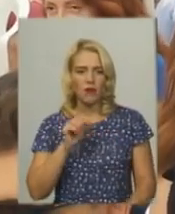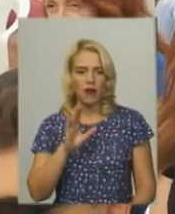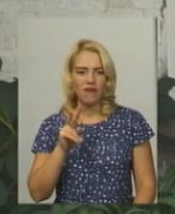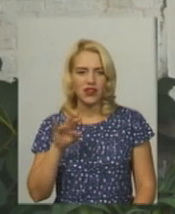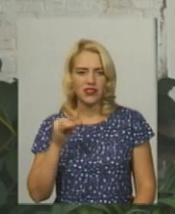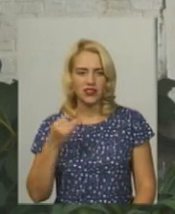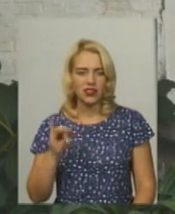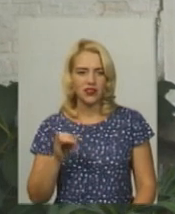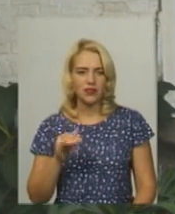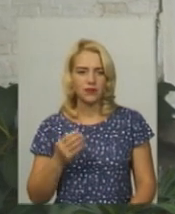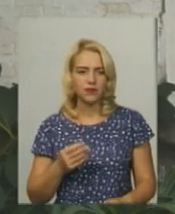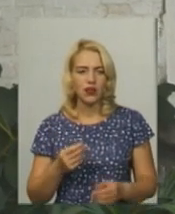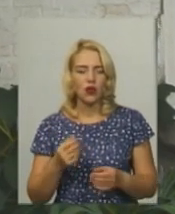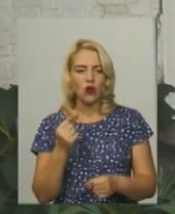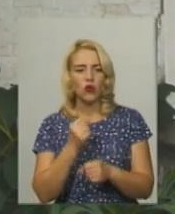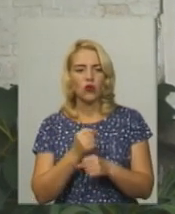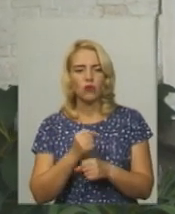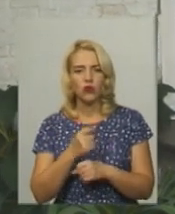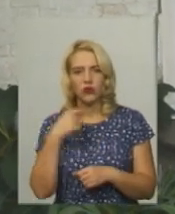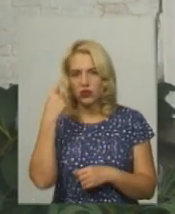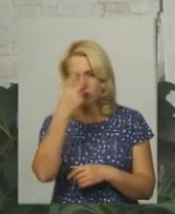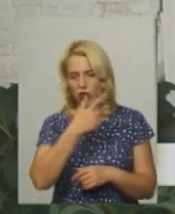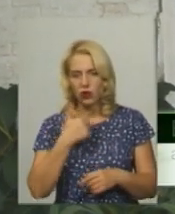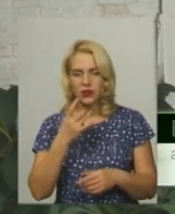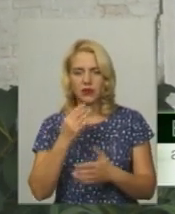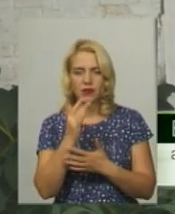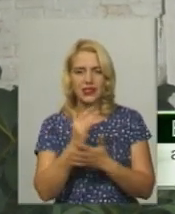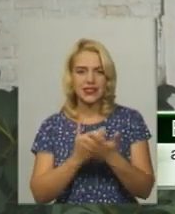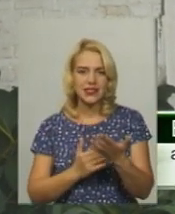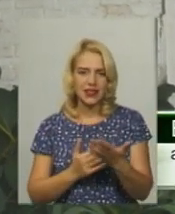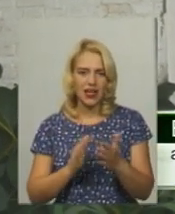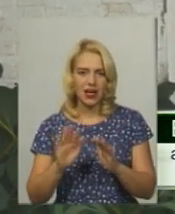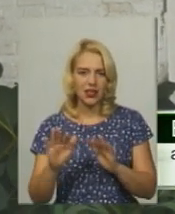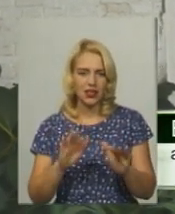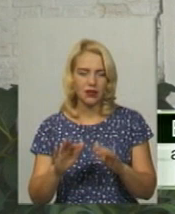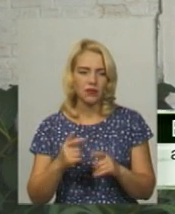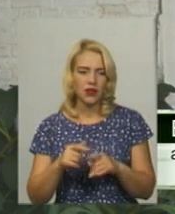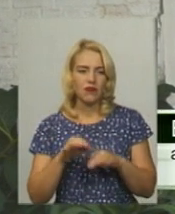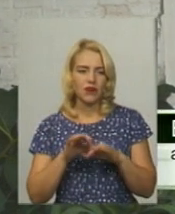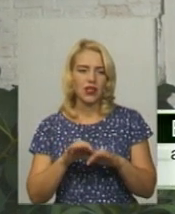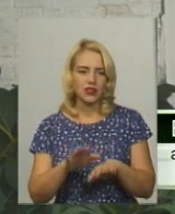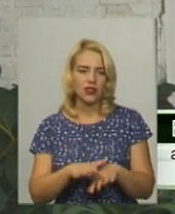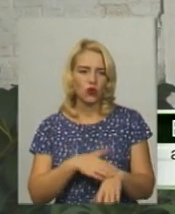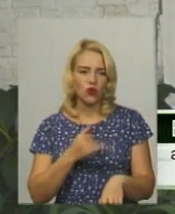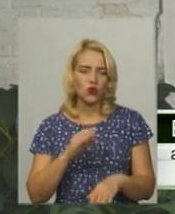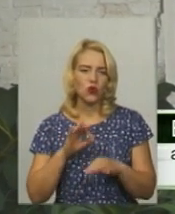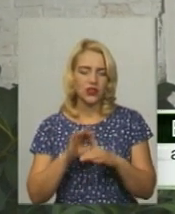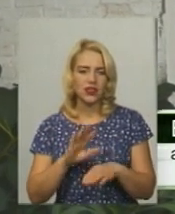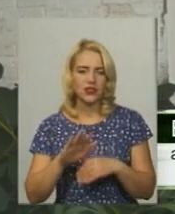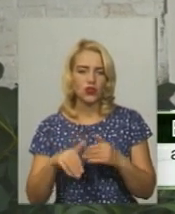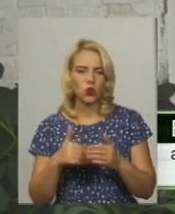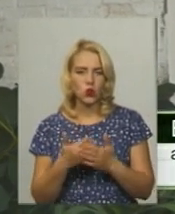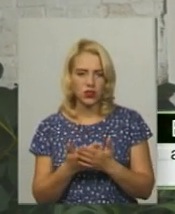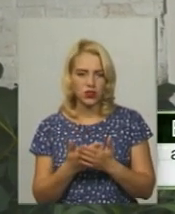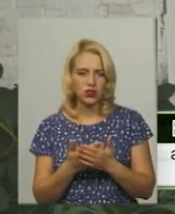Гал. Робота з образом, так само, як і над сценарієм, велася довго і ведеться досі.